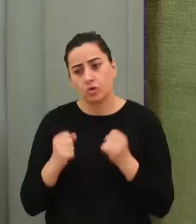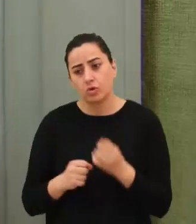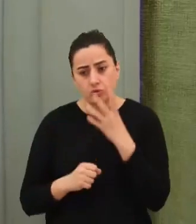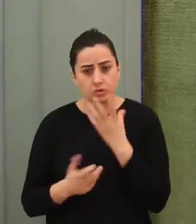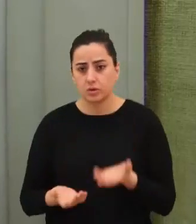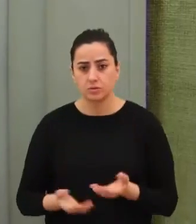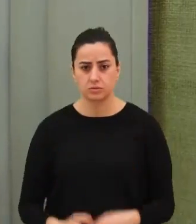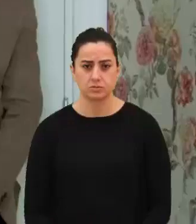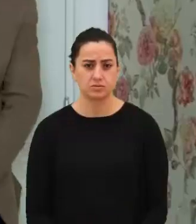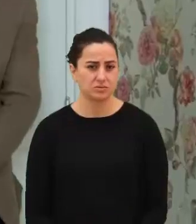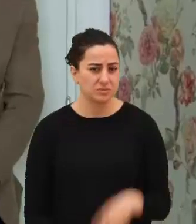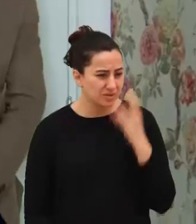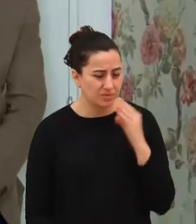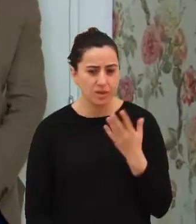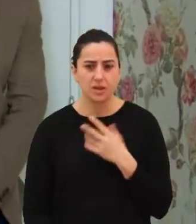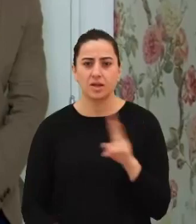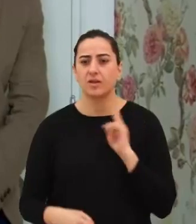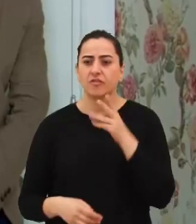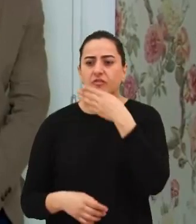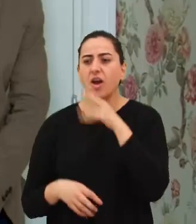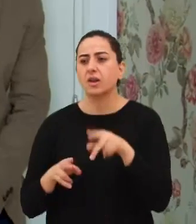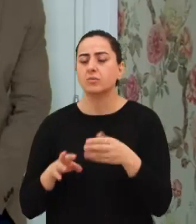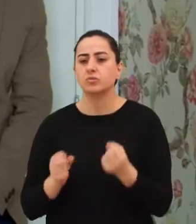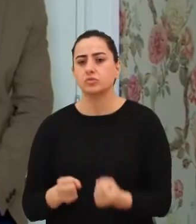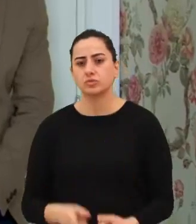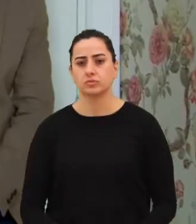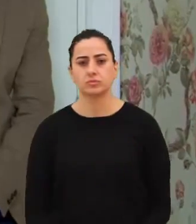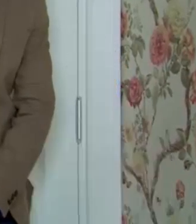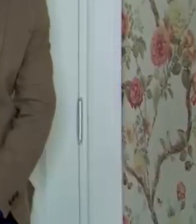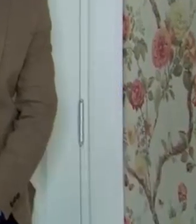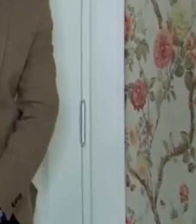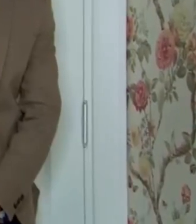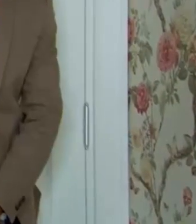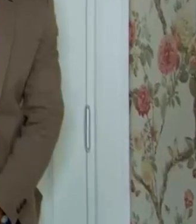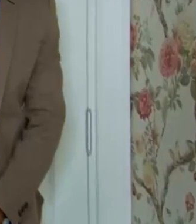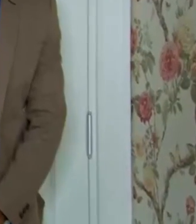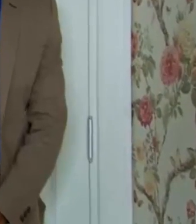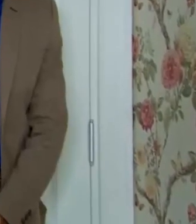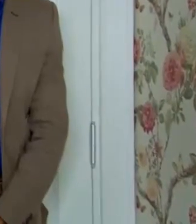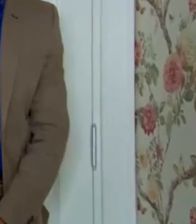gözleyerek. Ne? Kapana kısılmış fare gibi. Dikilip duruyoruz. Aynen öyle.